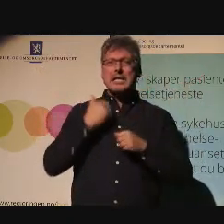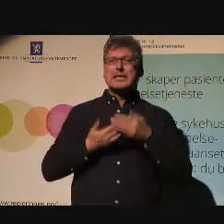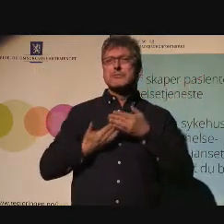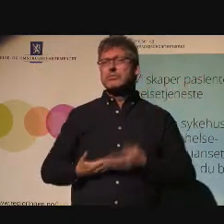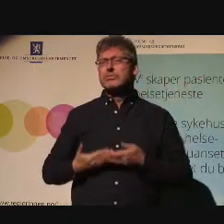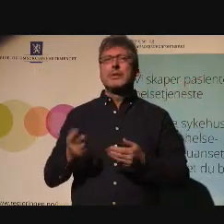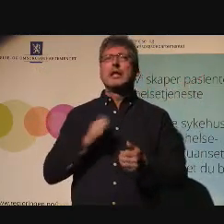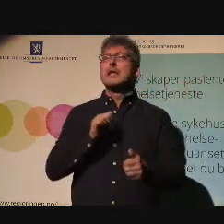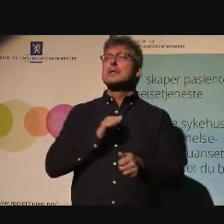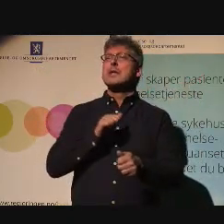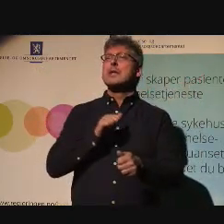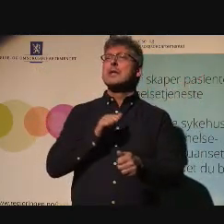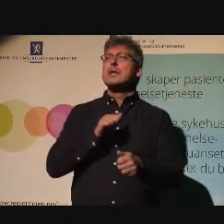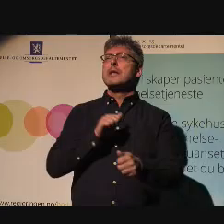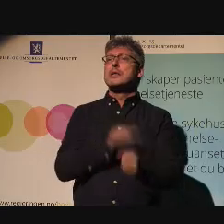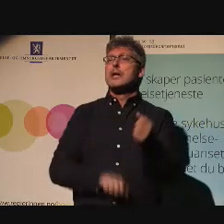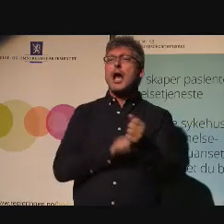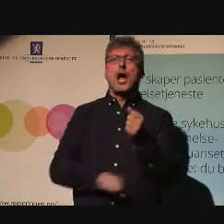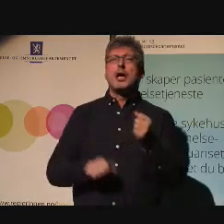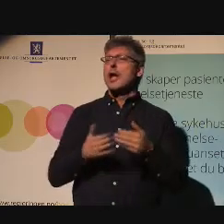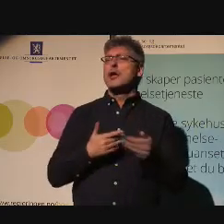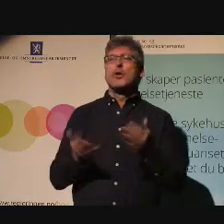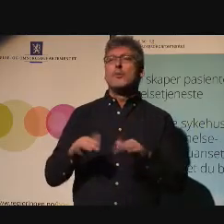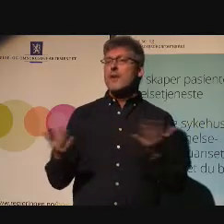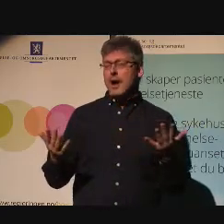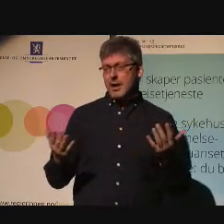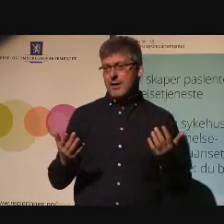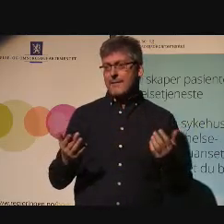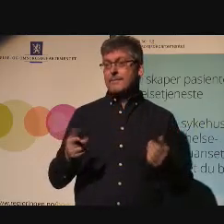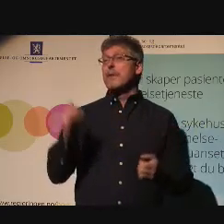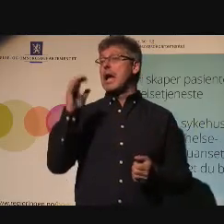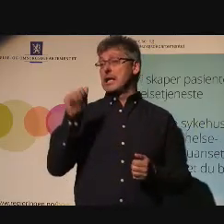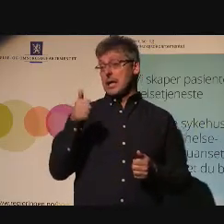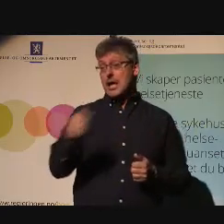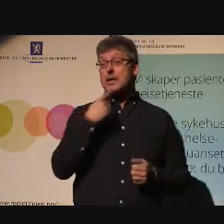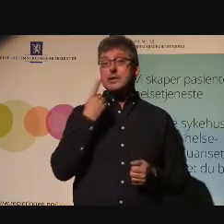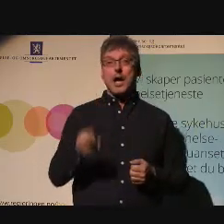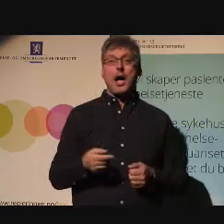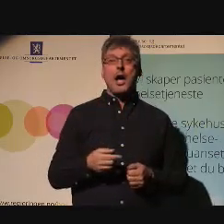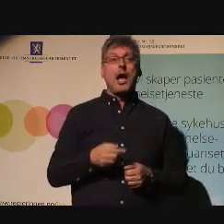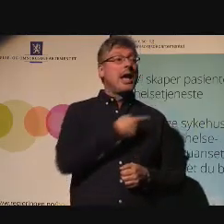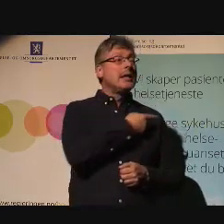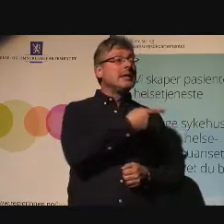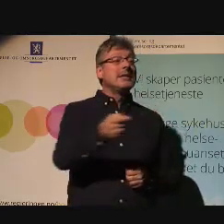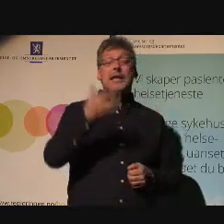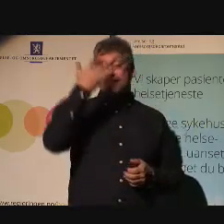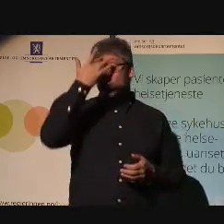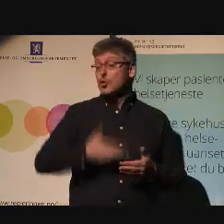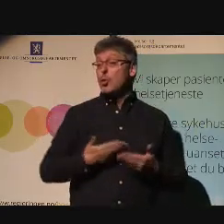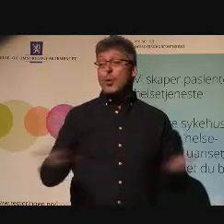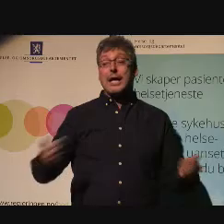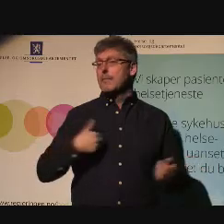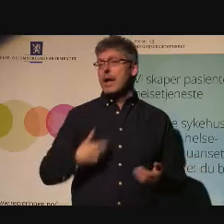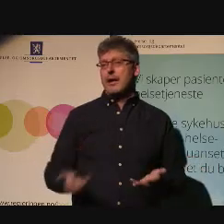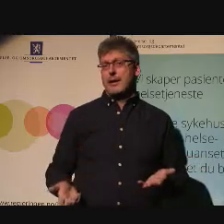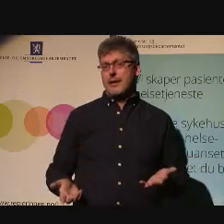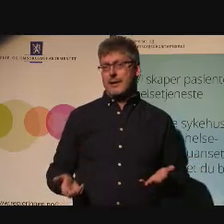om. Og Ida sier selv i rapporten, de forsto meg ikke. Og dette ble også titlen på